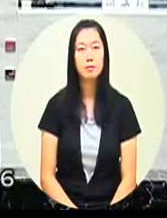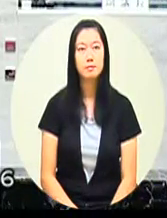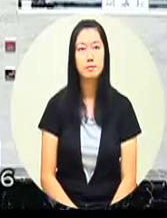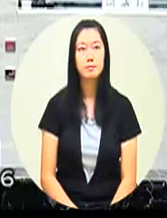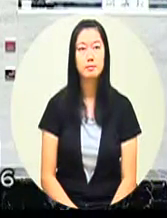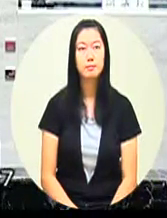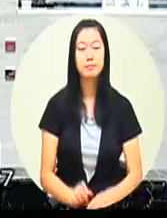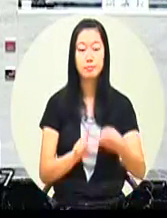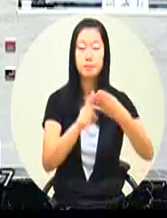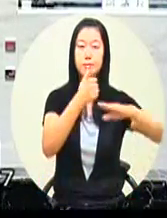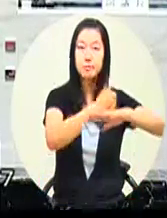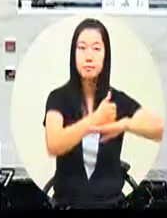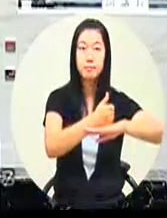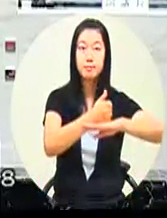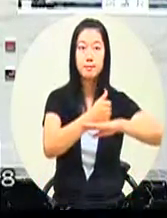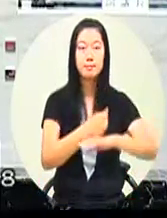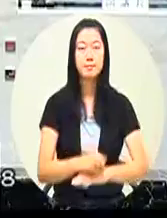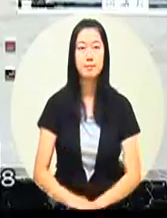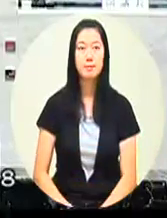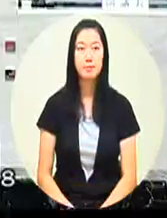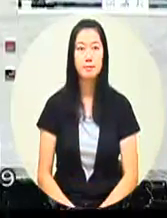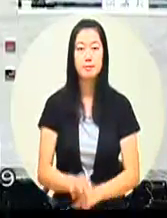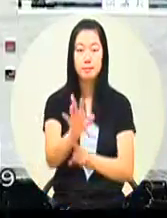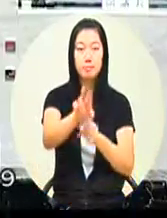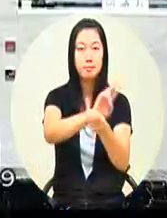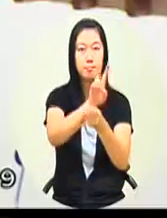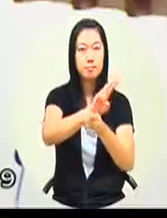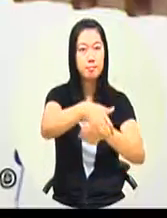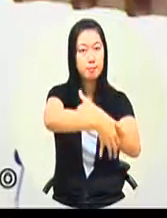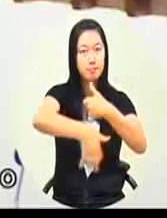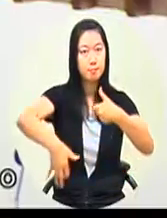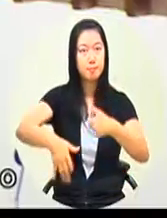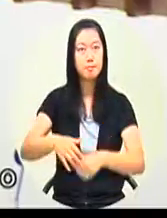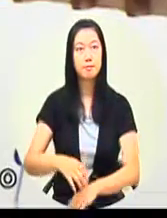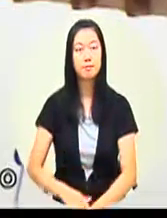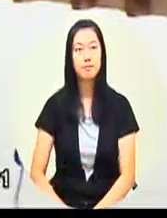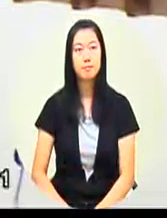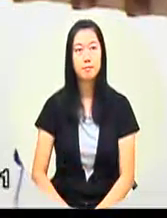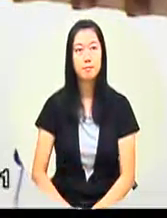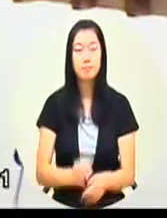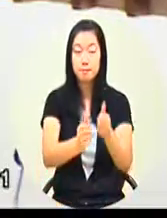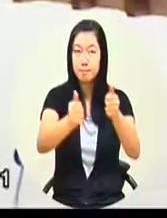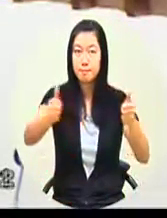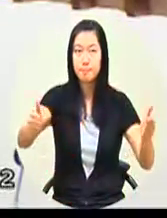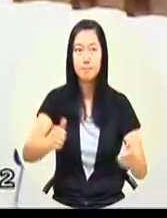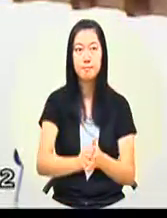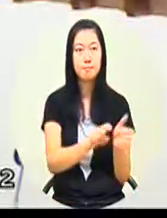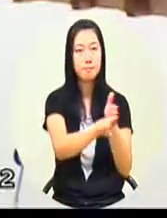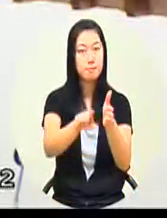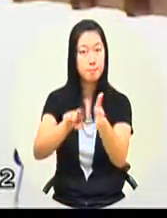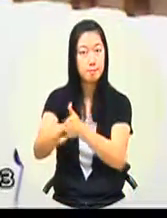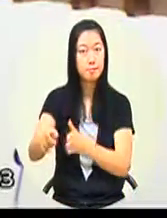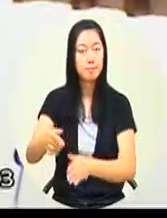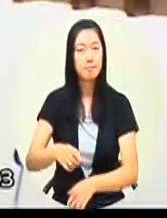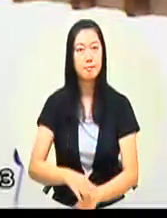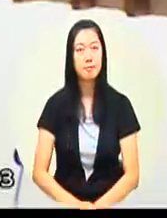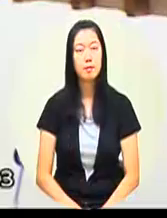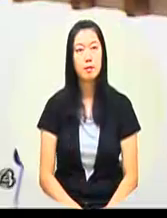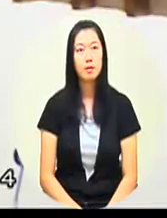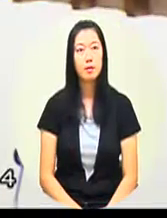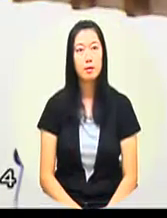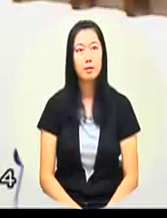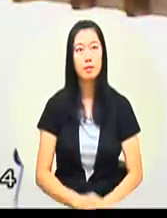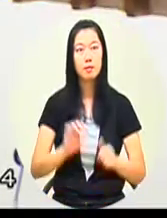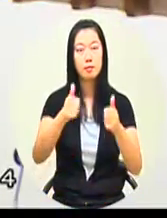主席，按农林部门，按局处长、科长按议